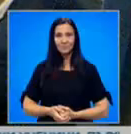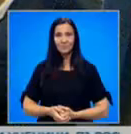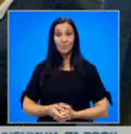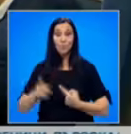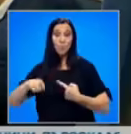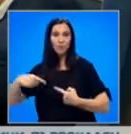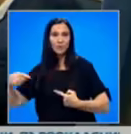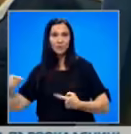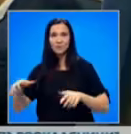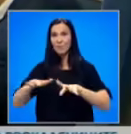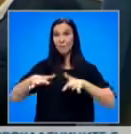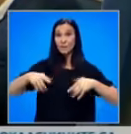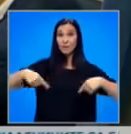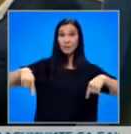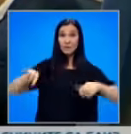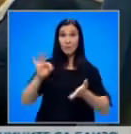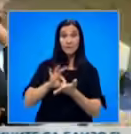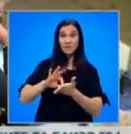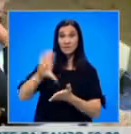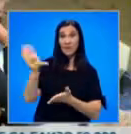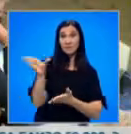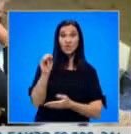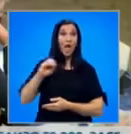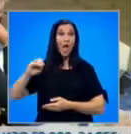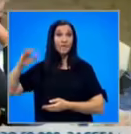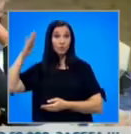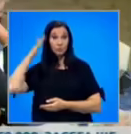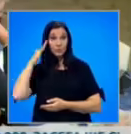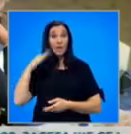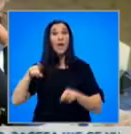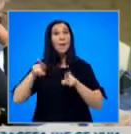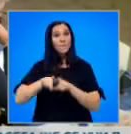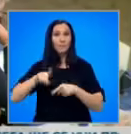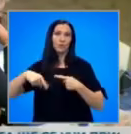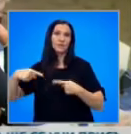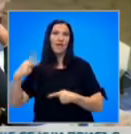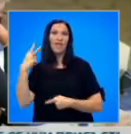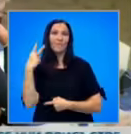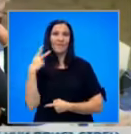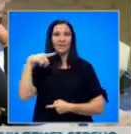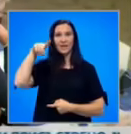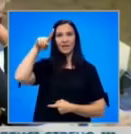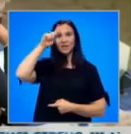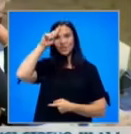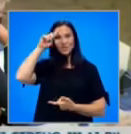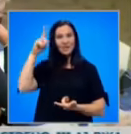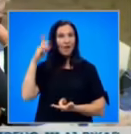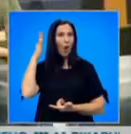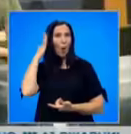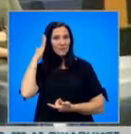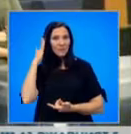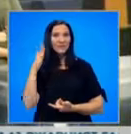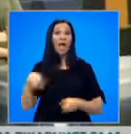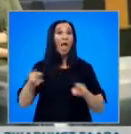По традиция в пленарната зала присъстваха всички еврокомисари и пак по традиция двете скандинавски комисарки